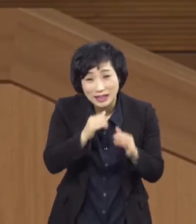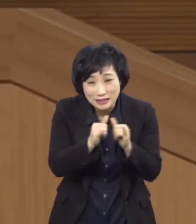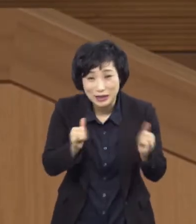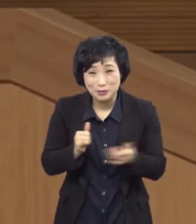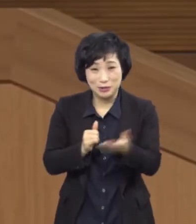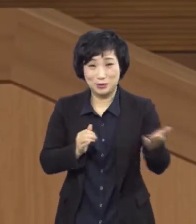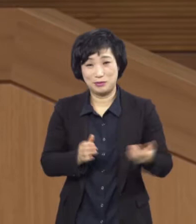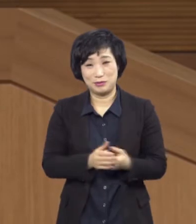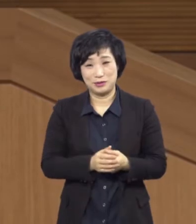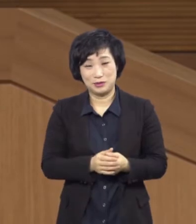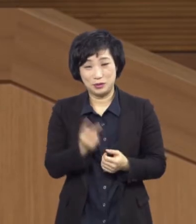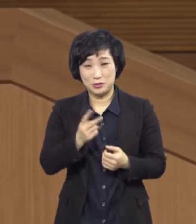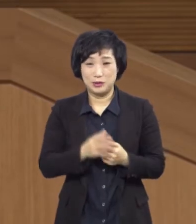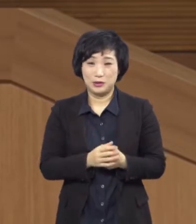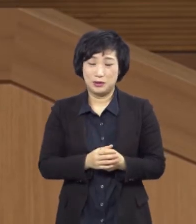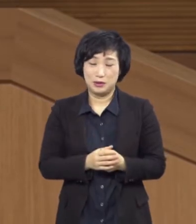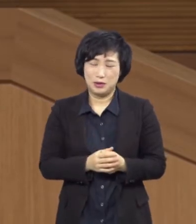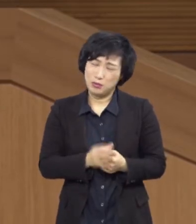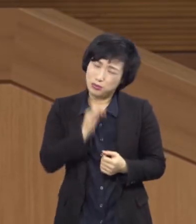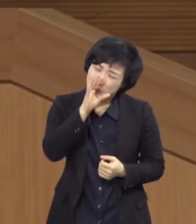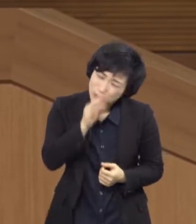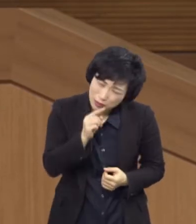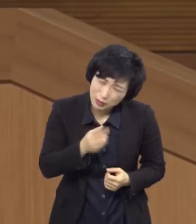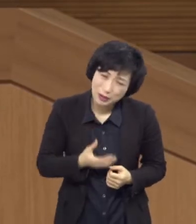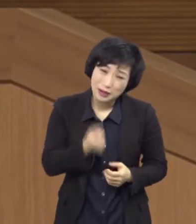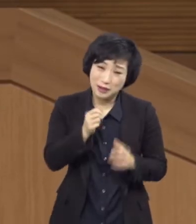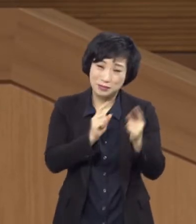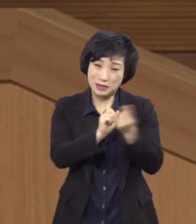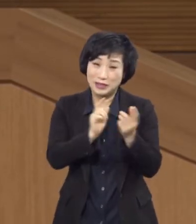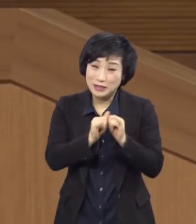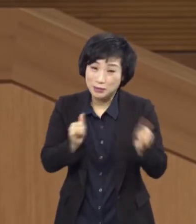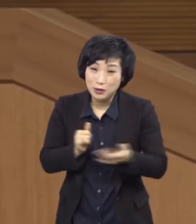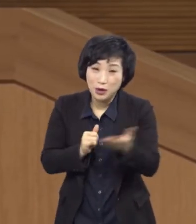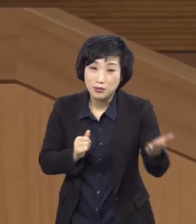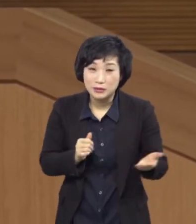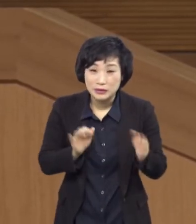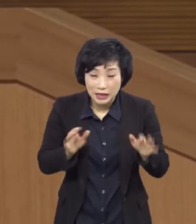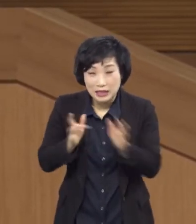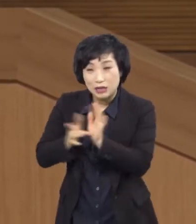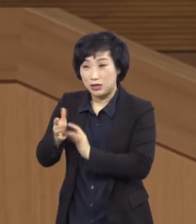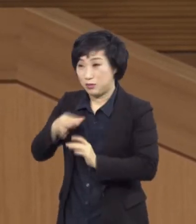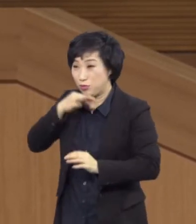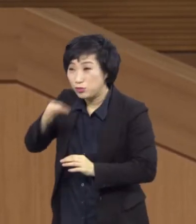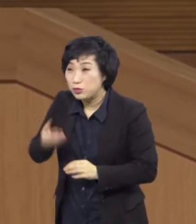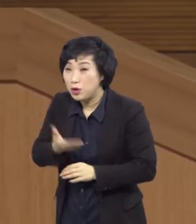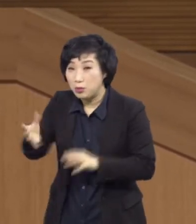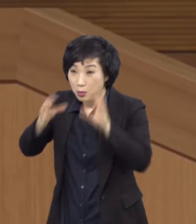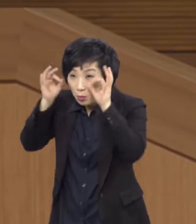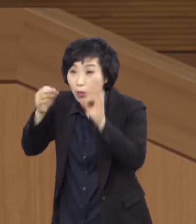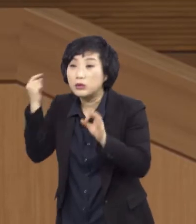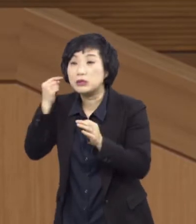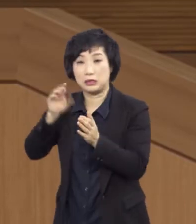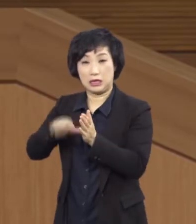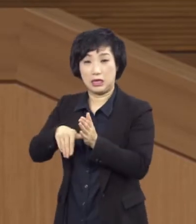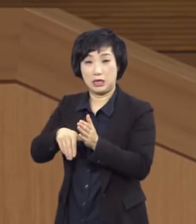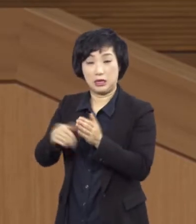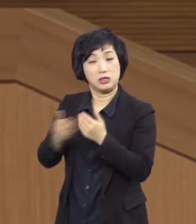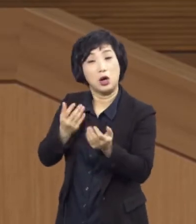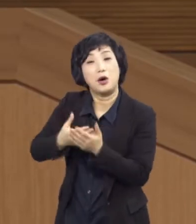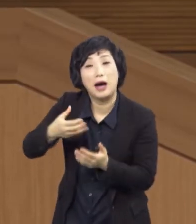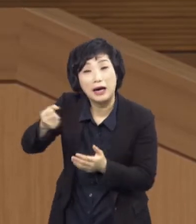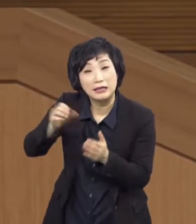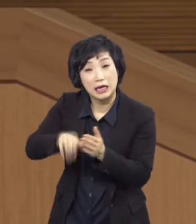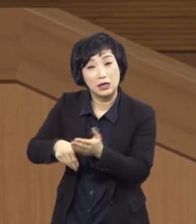자도 가장 불가능을 가진 자도 예수의 목소리를 듣는 순간 그